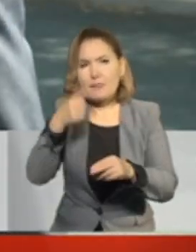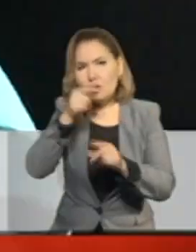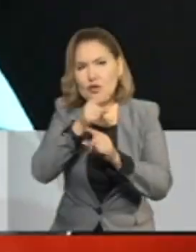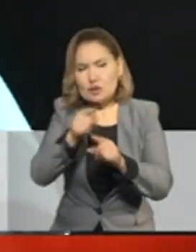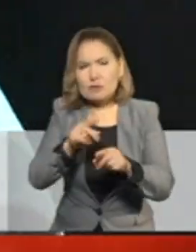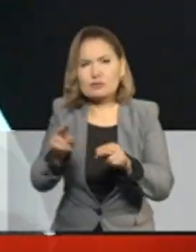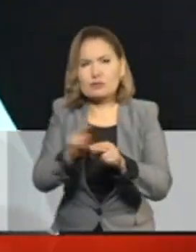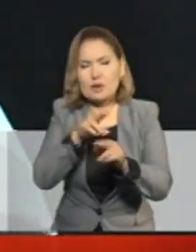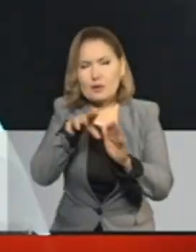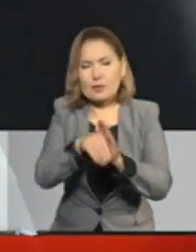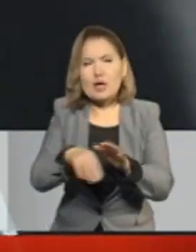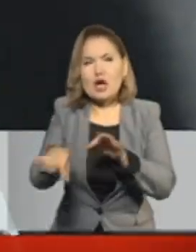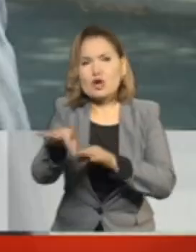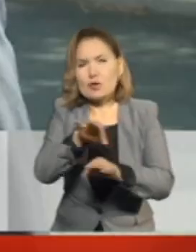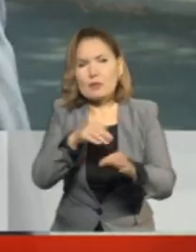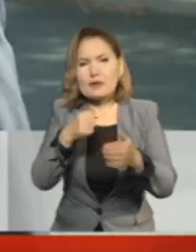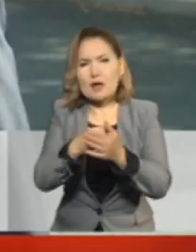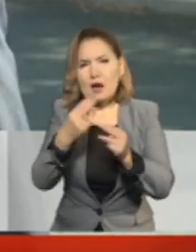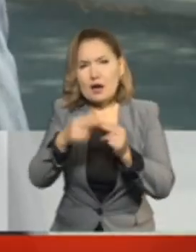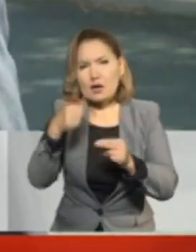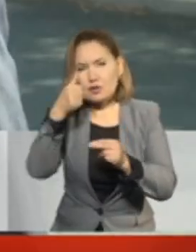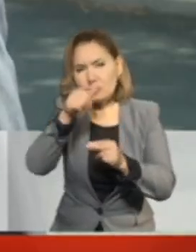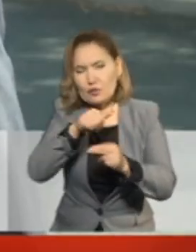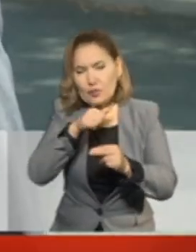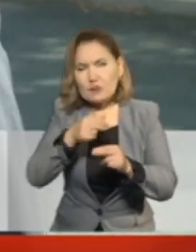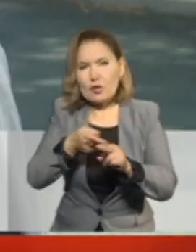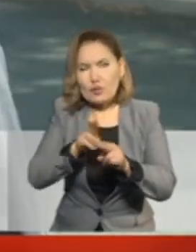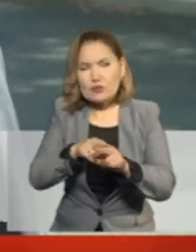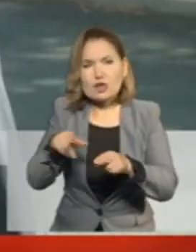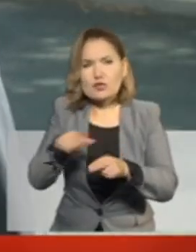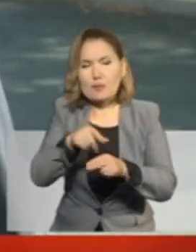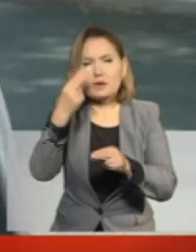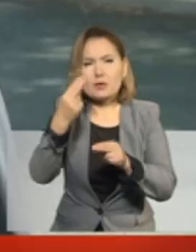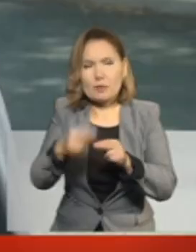нысан болып кетті. Бұл жобаны да жылдың соңына дейін толығымен бітіріп қолданысқа беріледі.